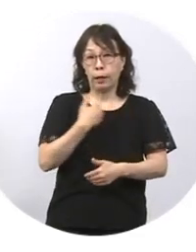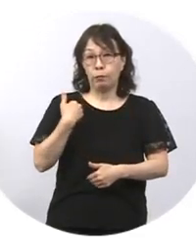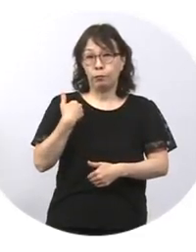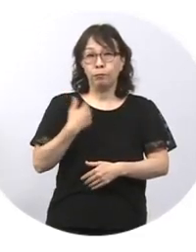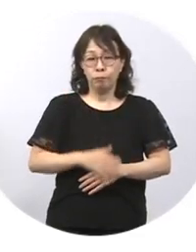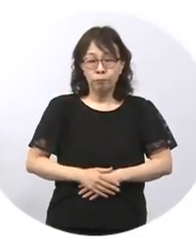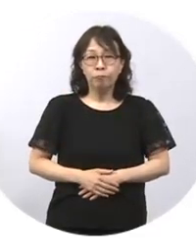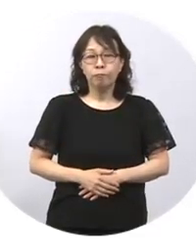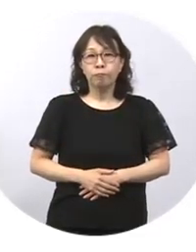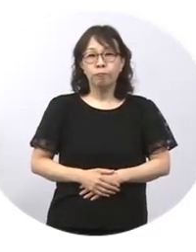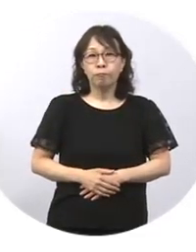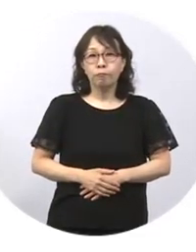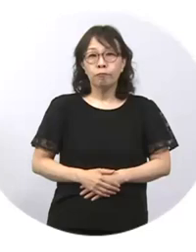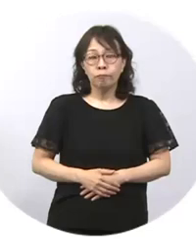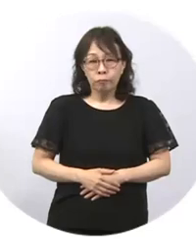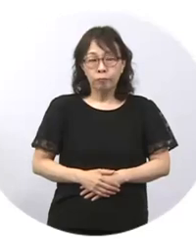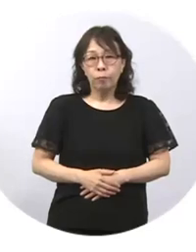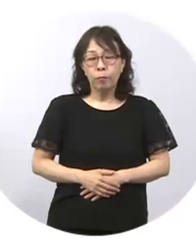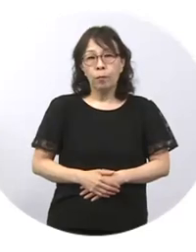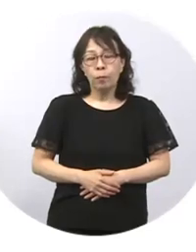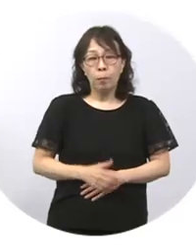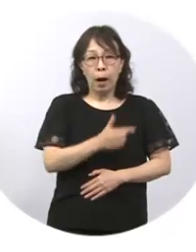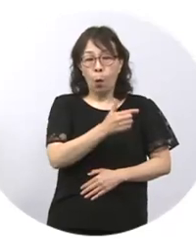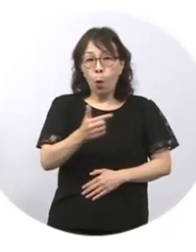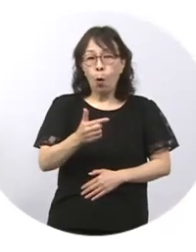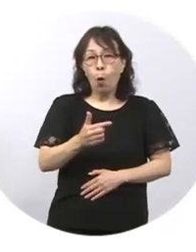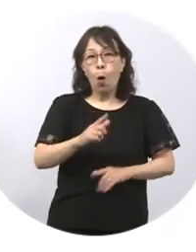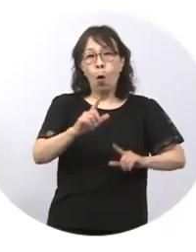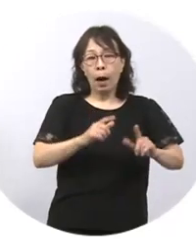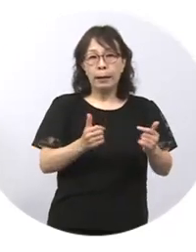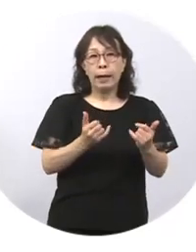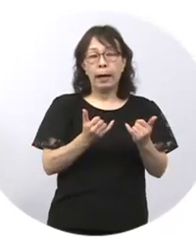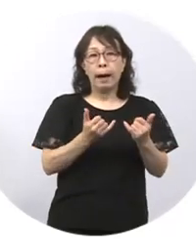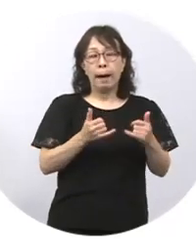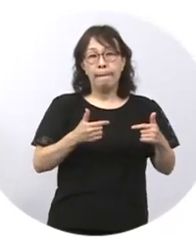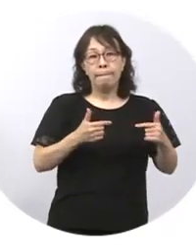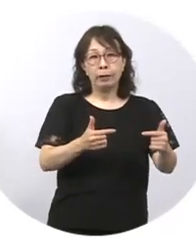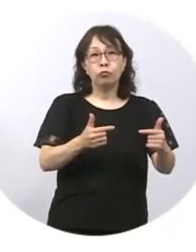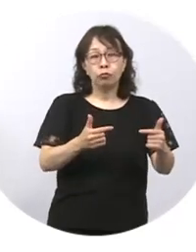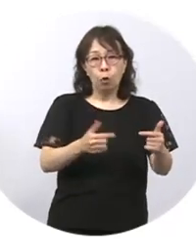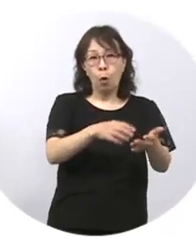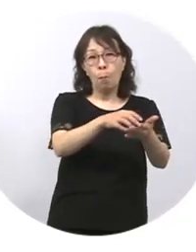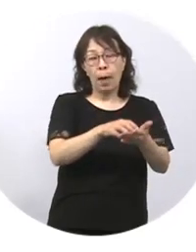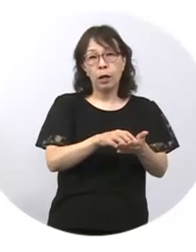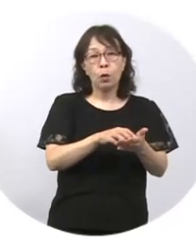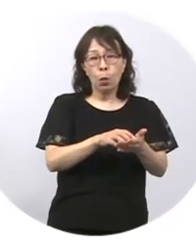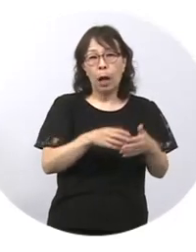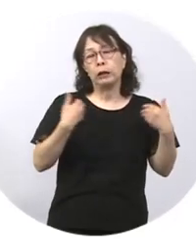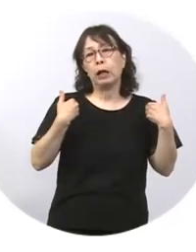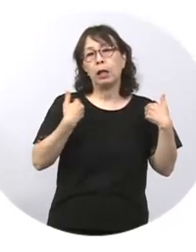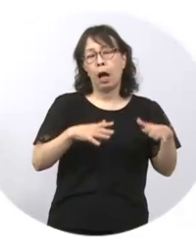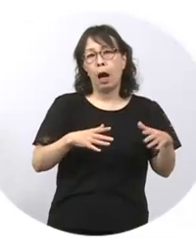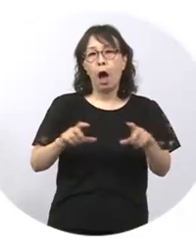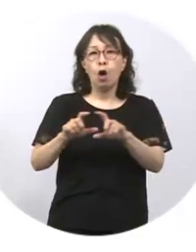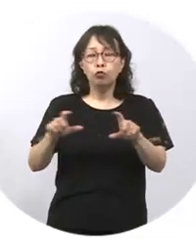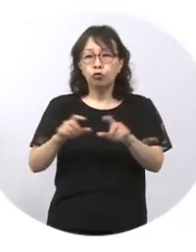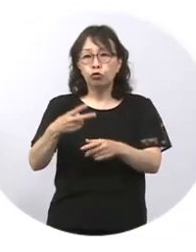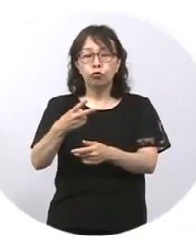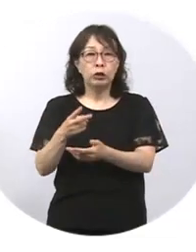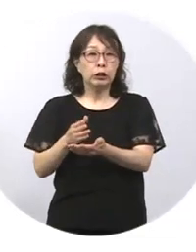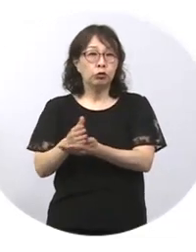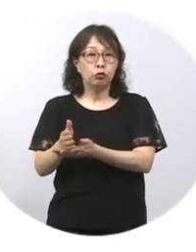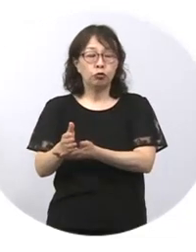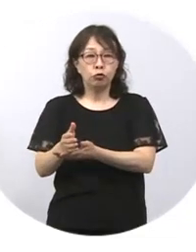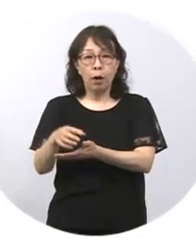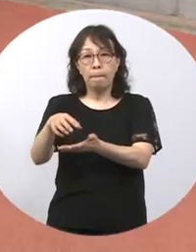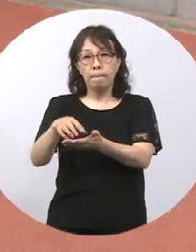らに通常の大型バスの免許、大型2種免許が必要ではなくて、普通2種免許で運転できるというところがメ